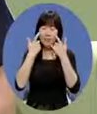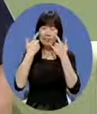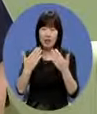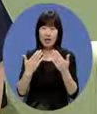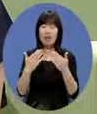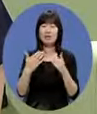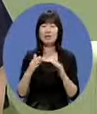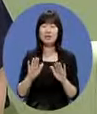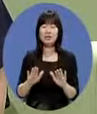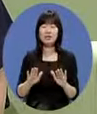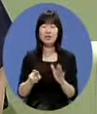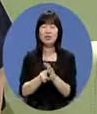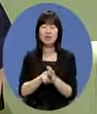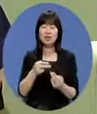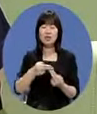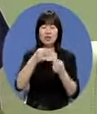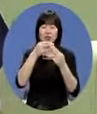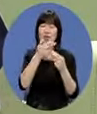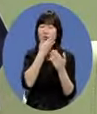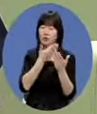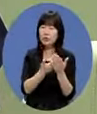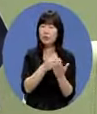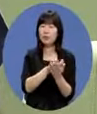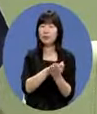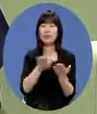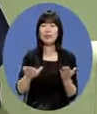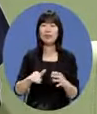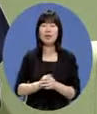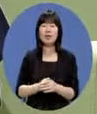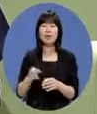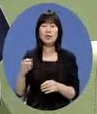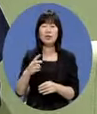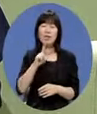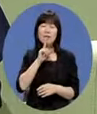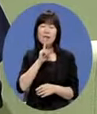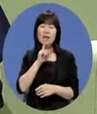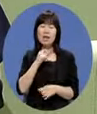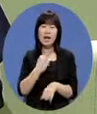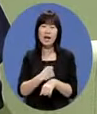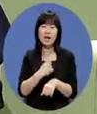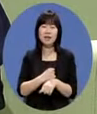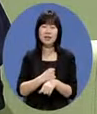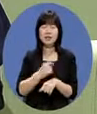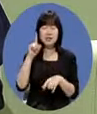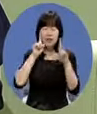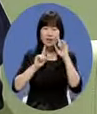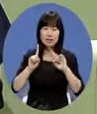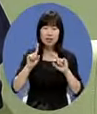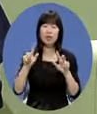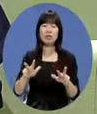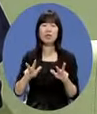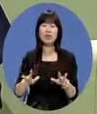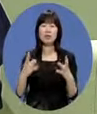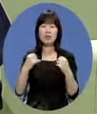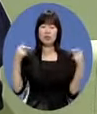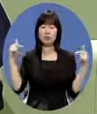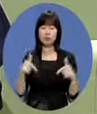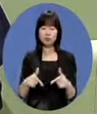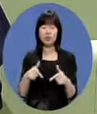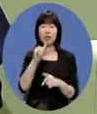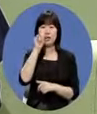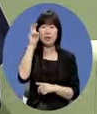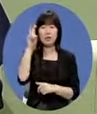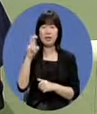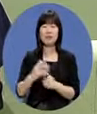있어요. 그래서 그 신뢰를 쌓는 것도 굉장히 중요하고요. 네. 그리고 이제 말로 하는 이런 어떤 상처들 이런 거는 이제 많이 줄여나가야